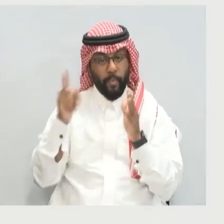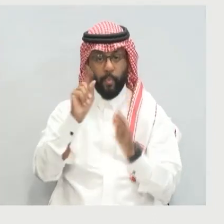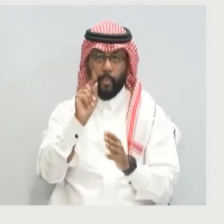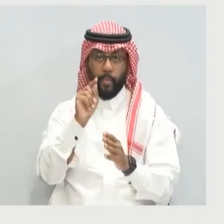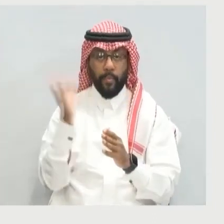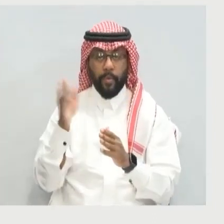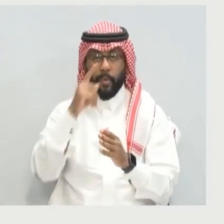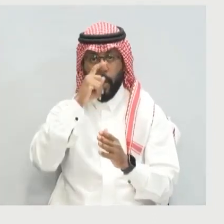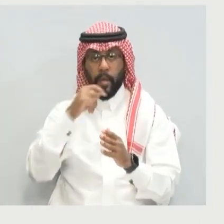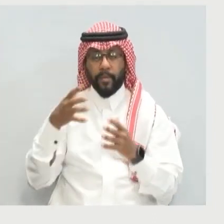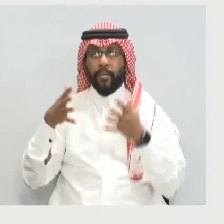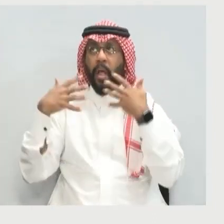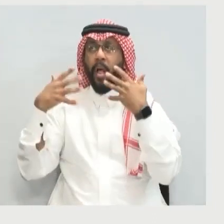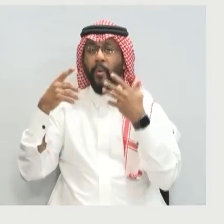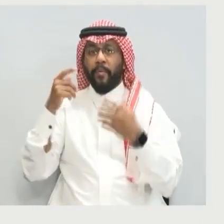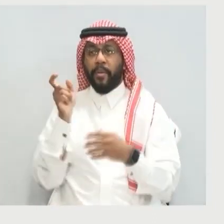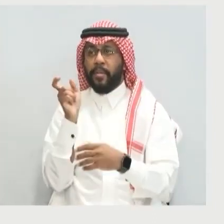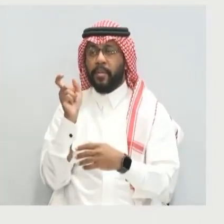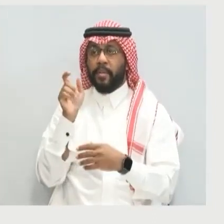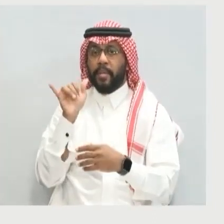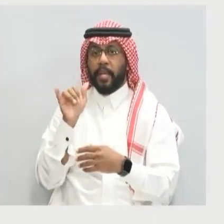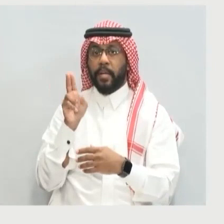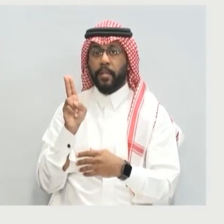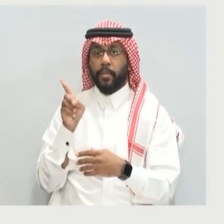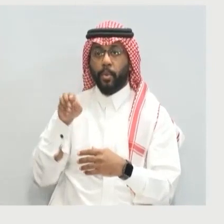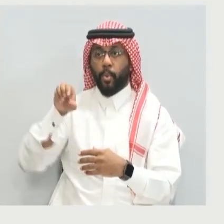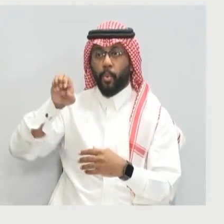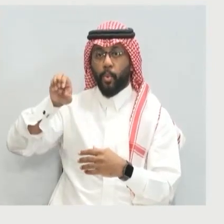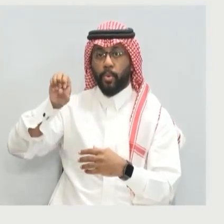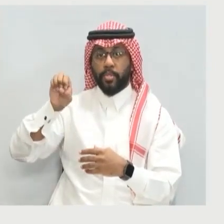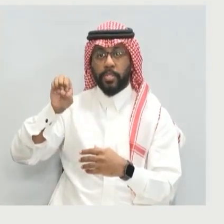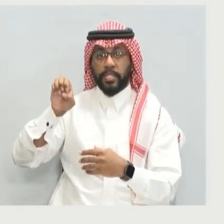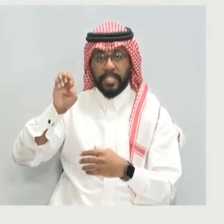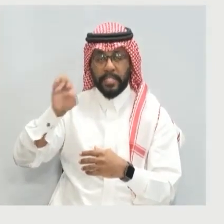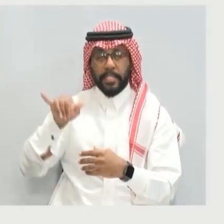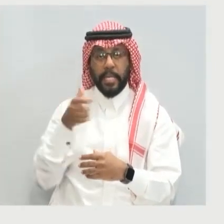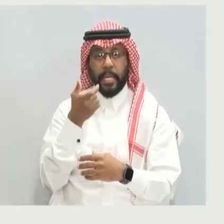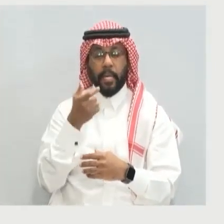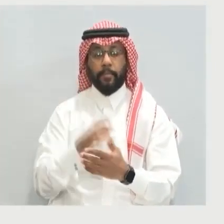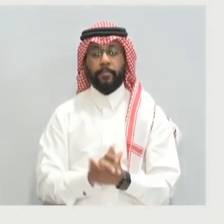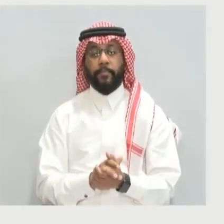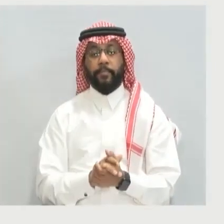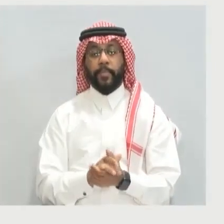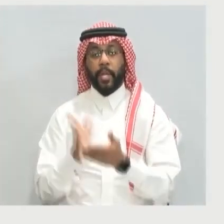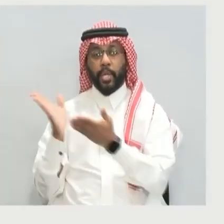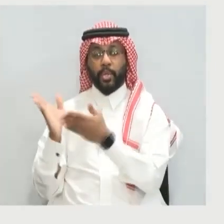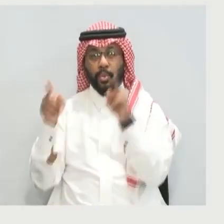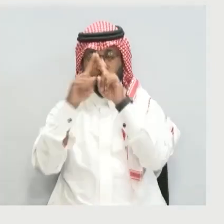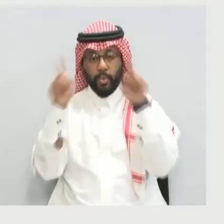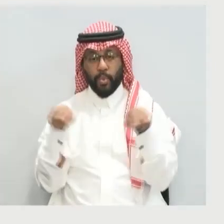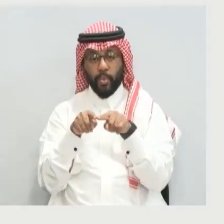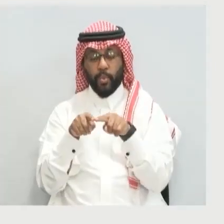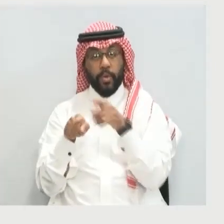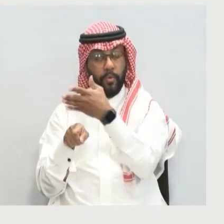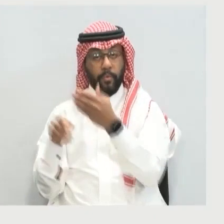اكسيد الكربون مع النيتروجين لاحظ المعادله عندي اول اكسيد الكربون مع ثاني اكسيد النيتروجين يعطيني ثاني اكسيد